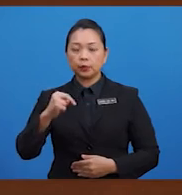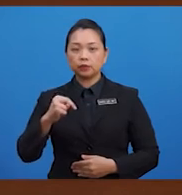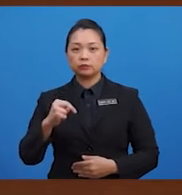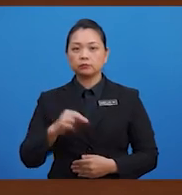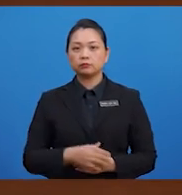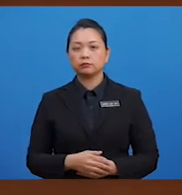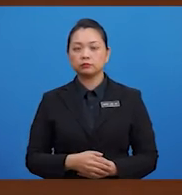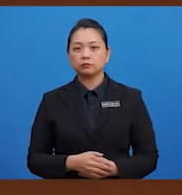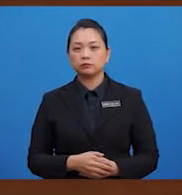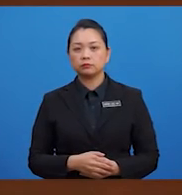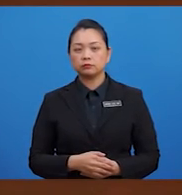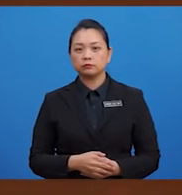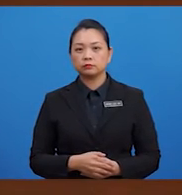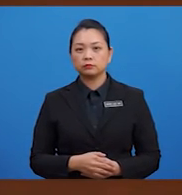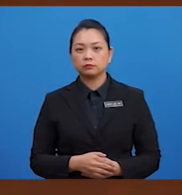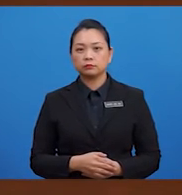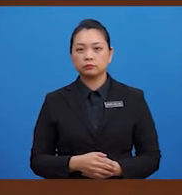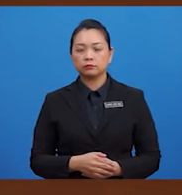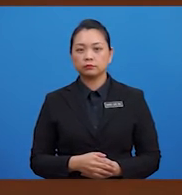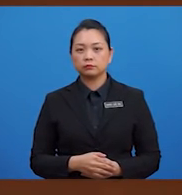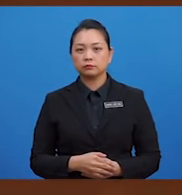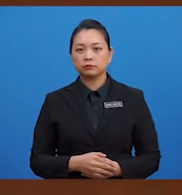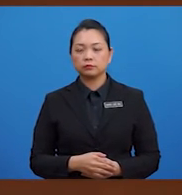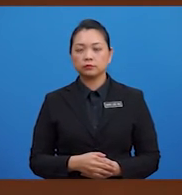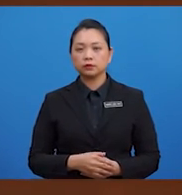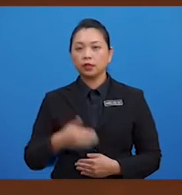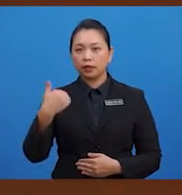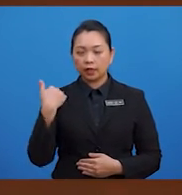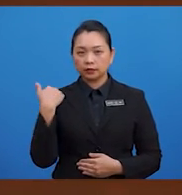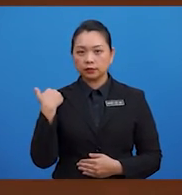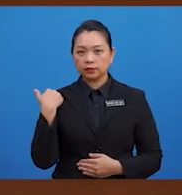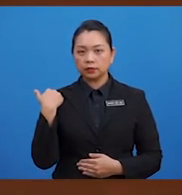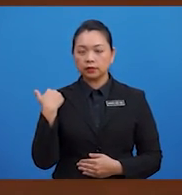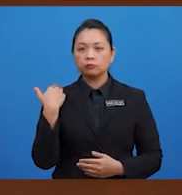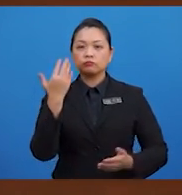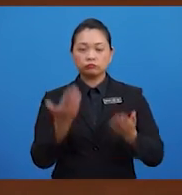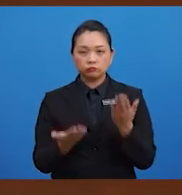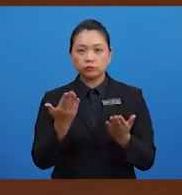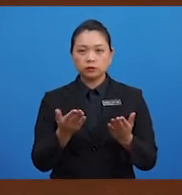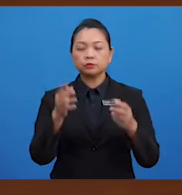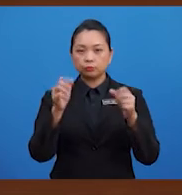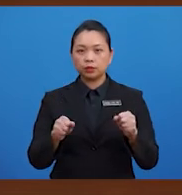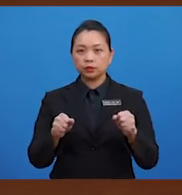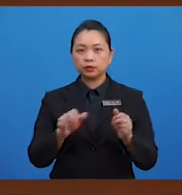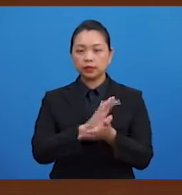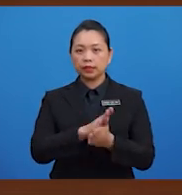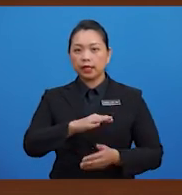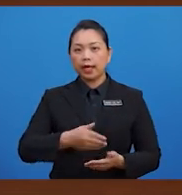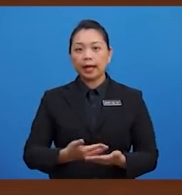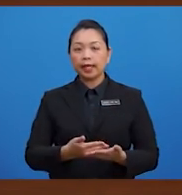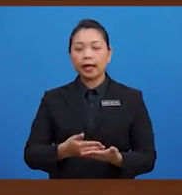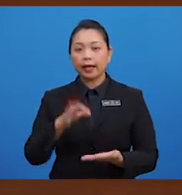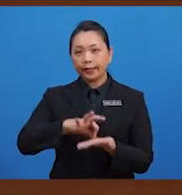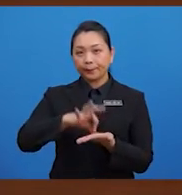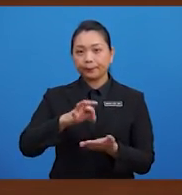persenyawaan antara gamet jantan dan gamet betina dan ia mempunyai keberangkalian untuk menetas menjadi anak